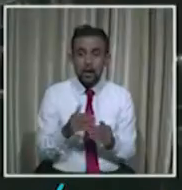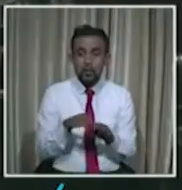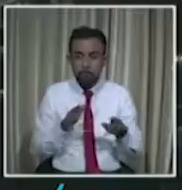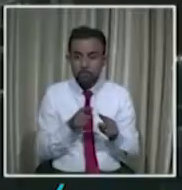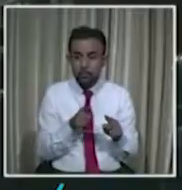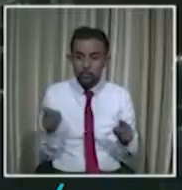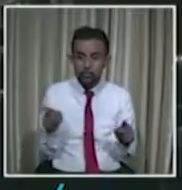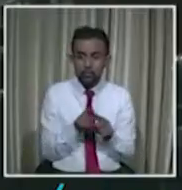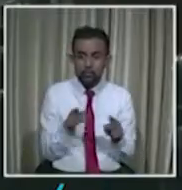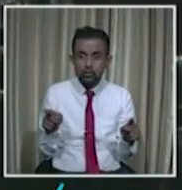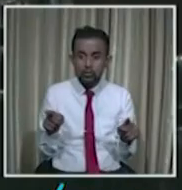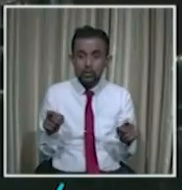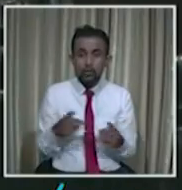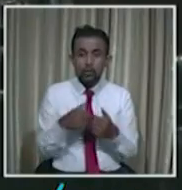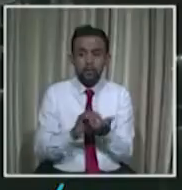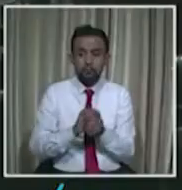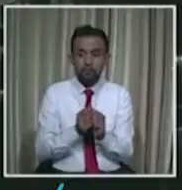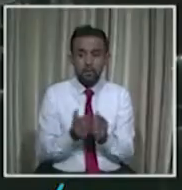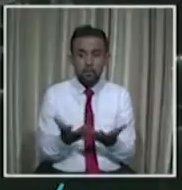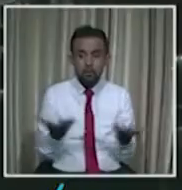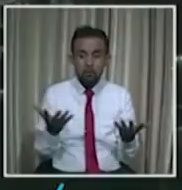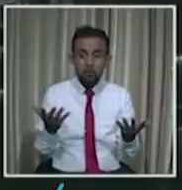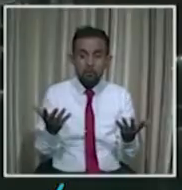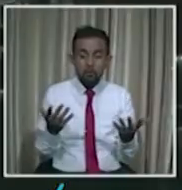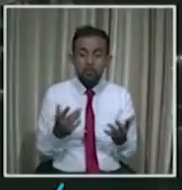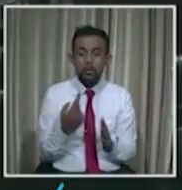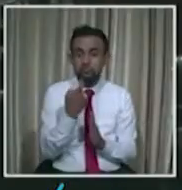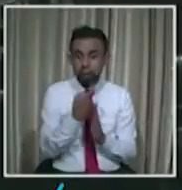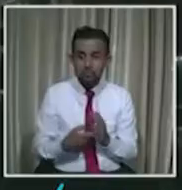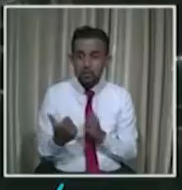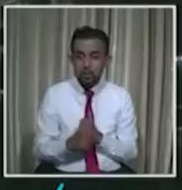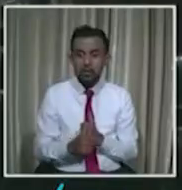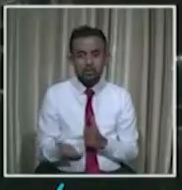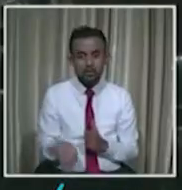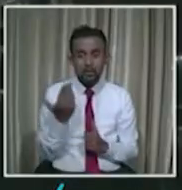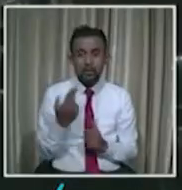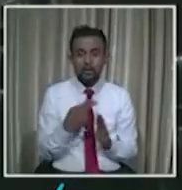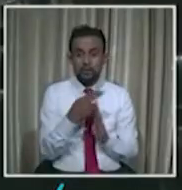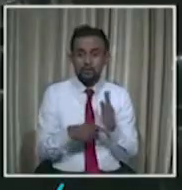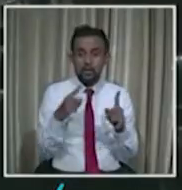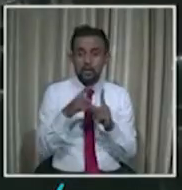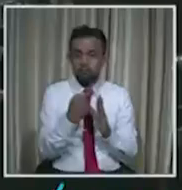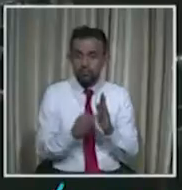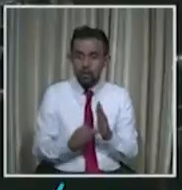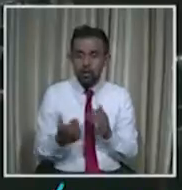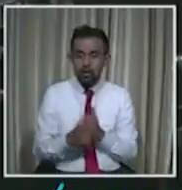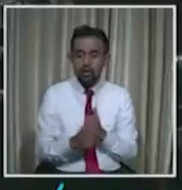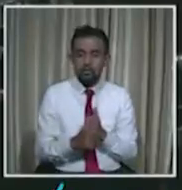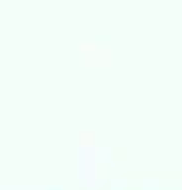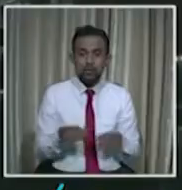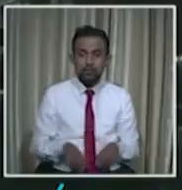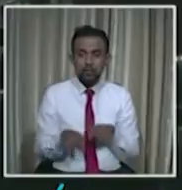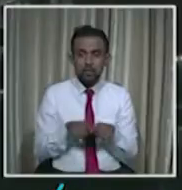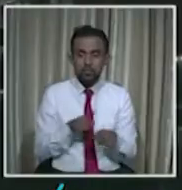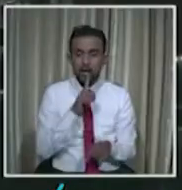පිටිපස්සට තියලා අපි කාටවත් වෙනස් කරන්න බැරි ජාතික ආර්ථික ප්‍රතිපත්තියක් හදමු ජාතික අධ්‍යාපන ප්‍රතිපත්තියක් හදමු ඒ වගේ මම